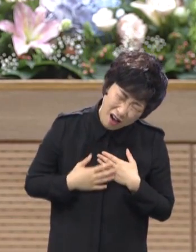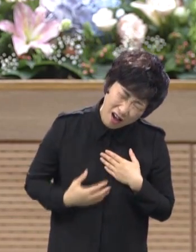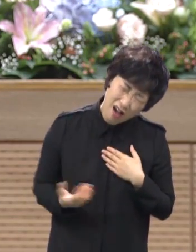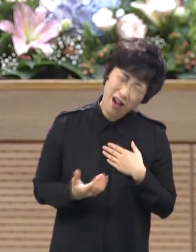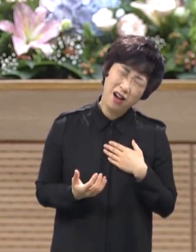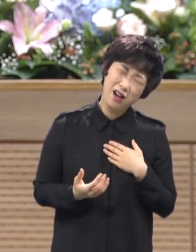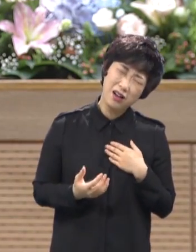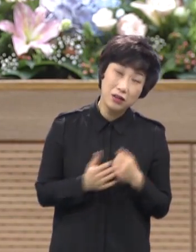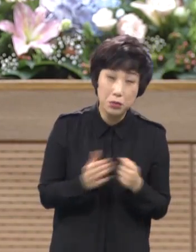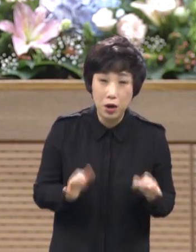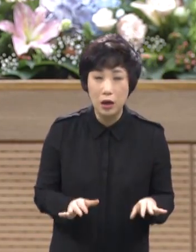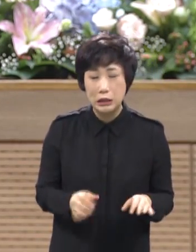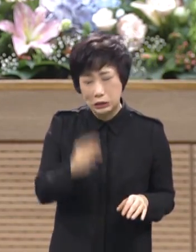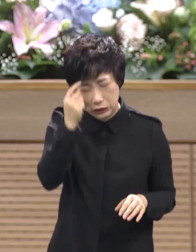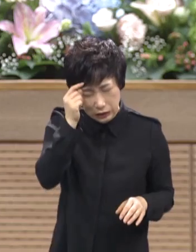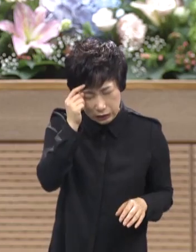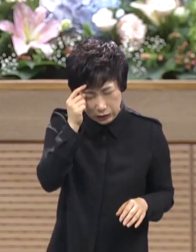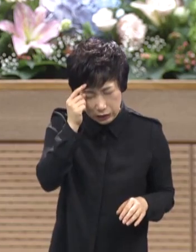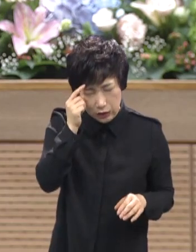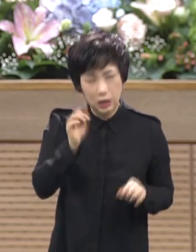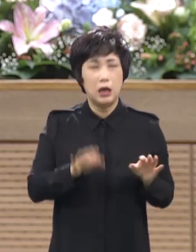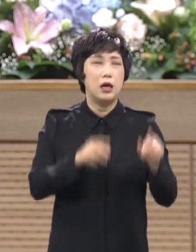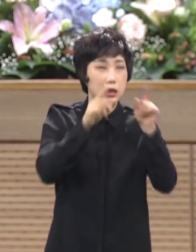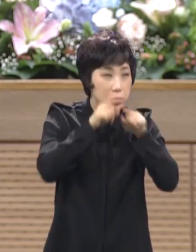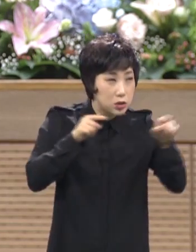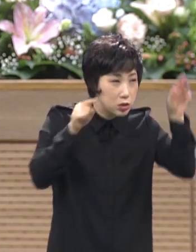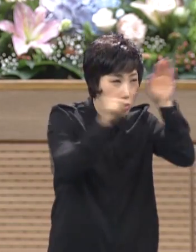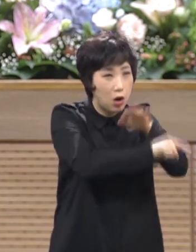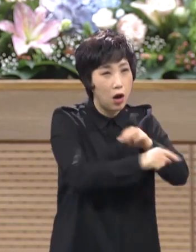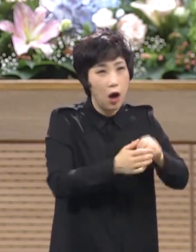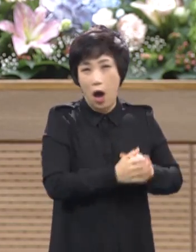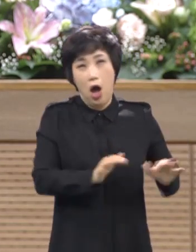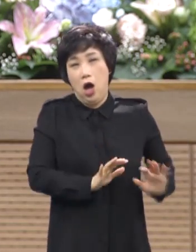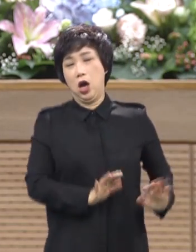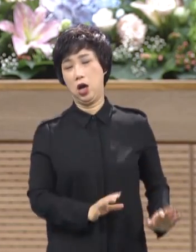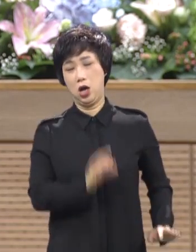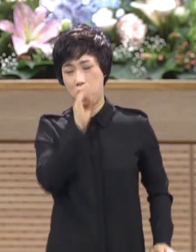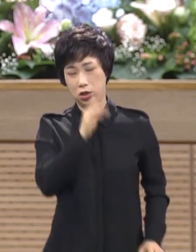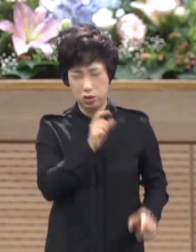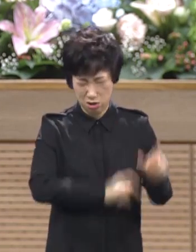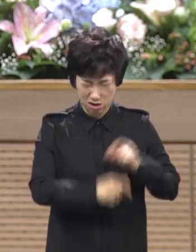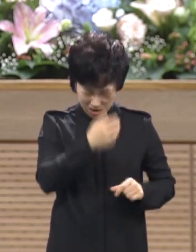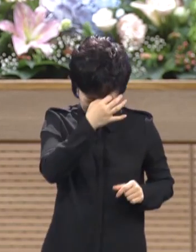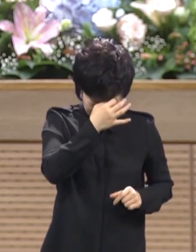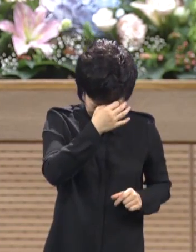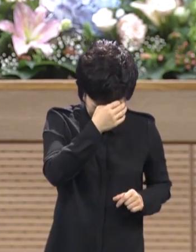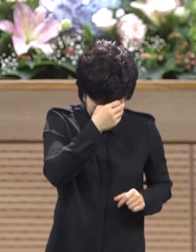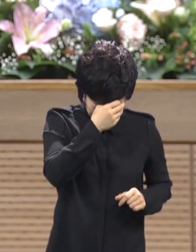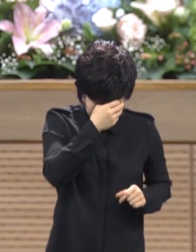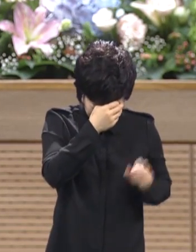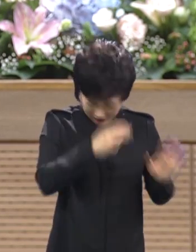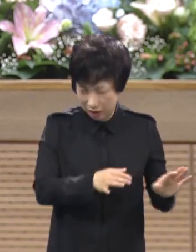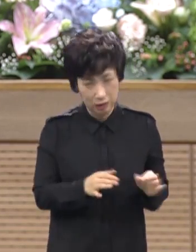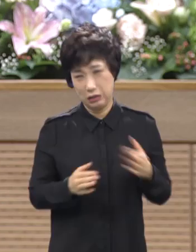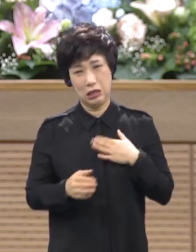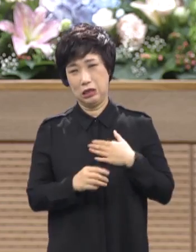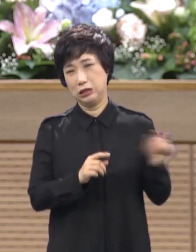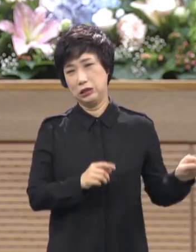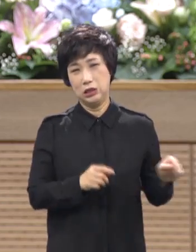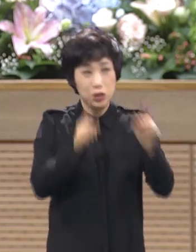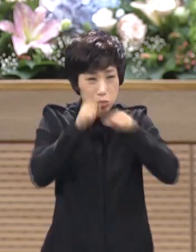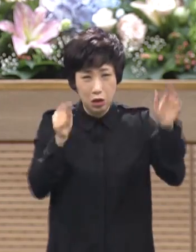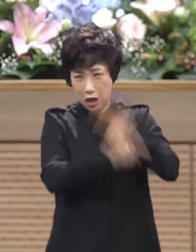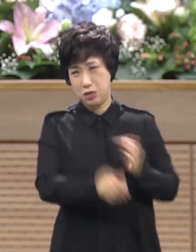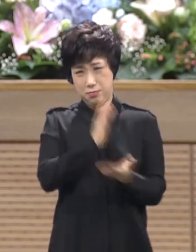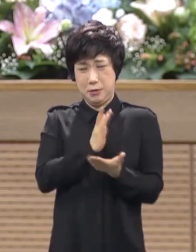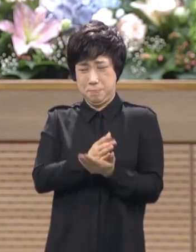그러면서 생각이요. 그럼 지옥은 얼마나 힘들었을까? 야, 석전아, 지옥은 절대 가지